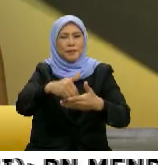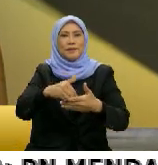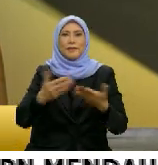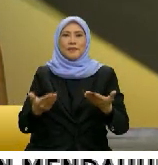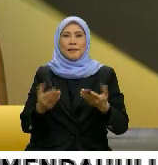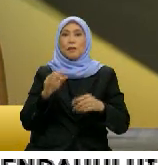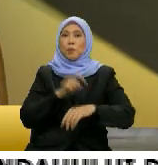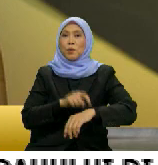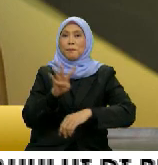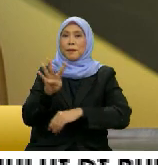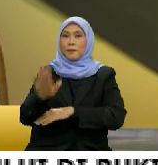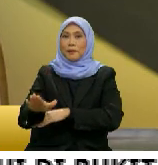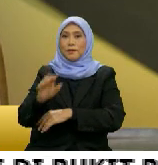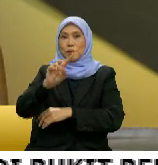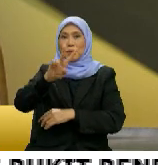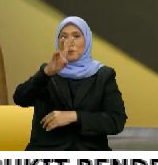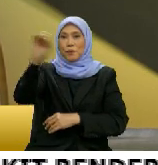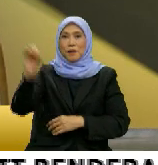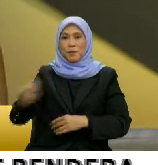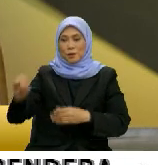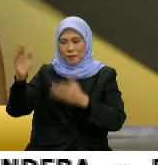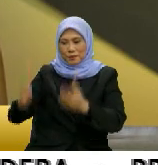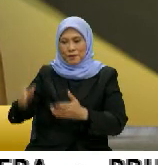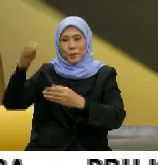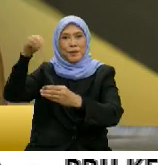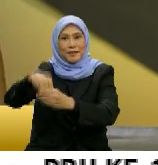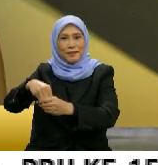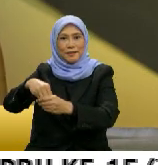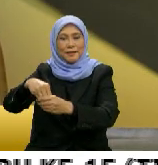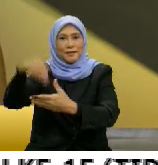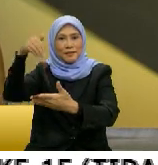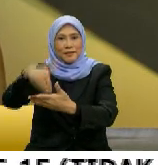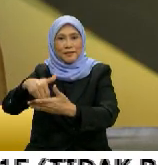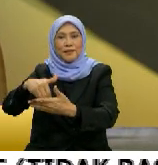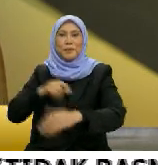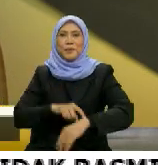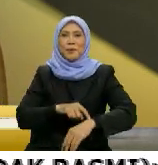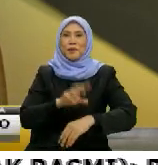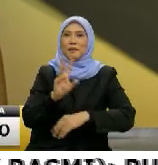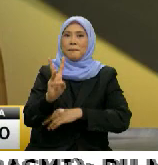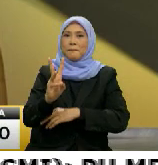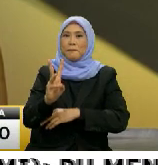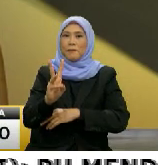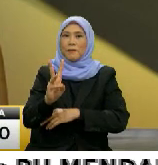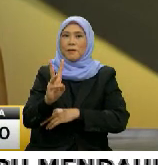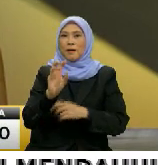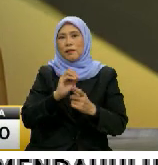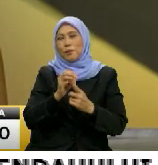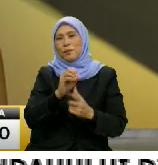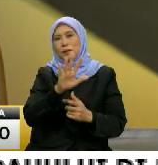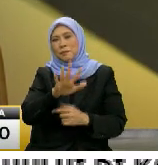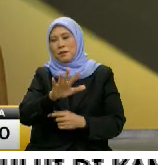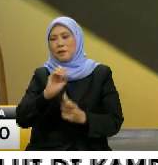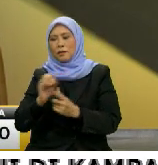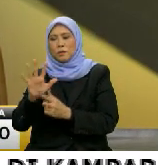benar cerapan pada pukul 4 tadi 70% yang mengundi, kita andaikan pada pukul 6 mungkin ada kelebihan lagi 5